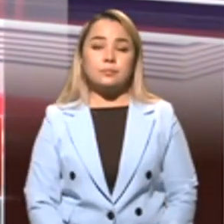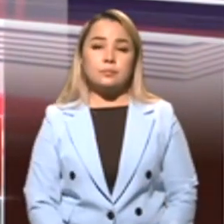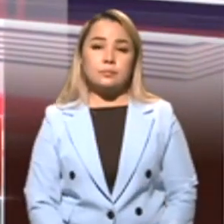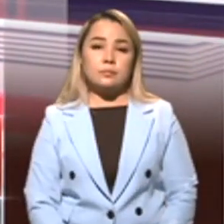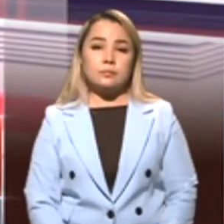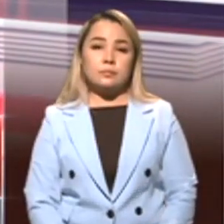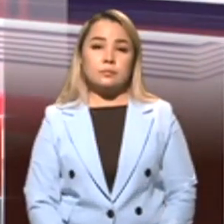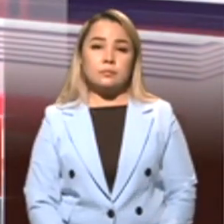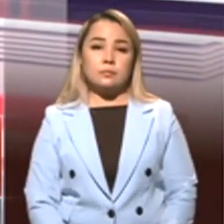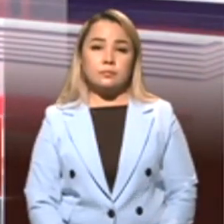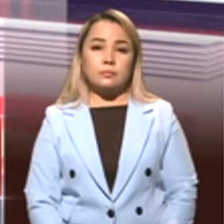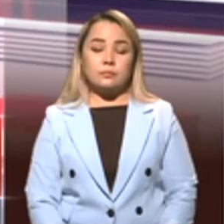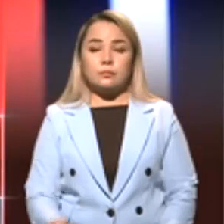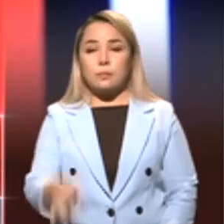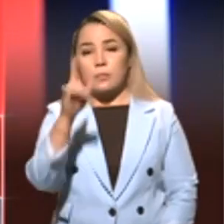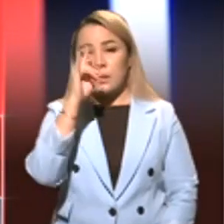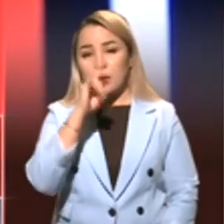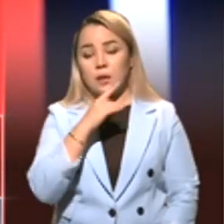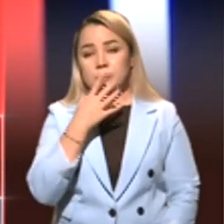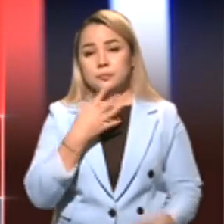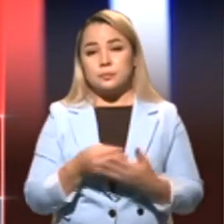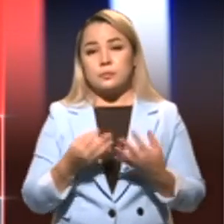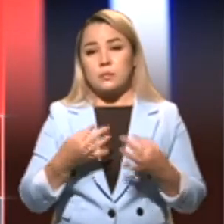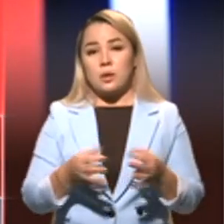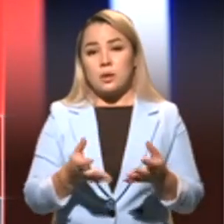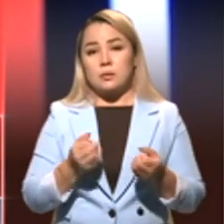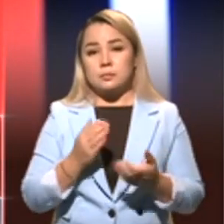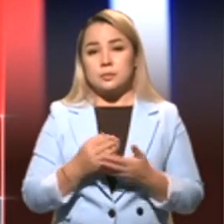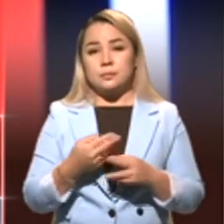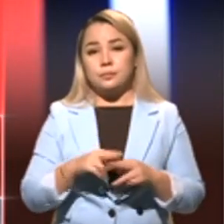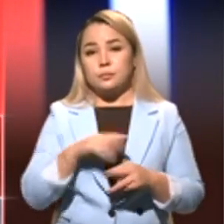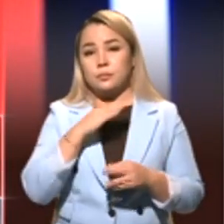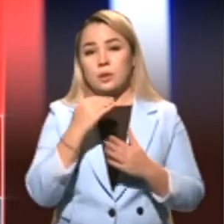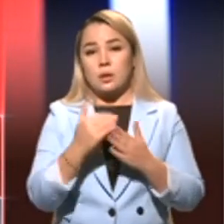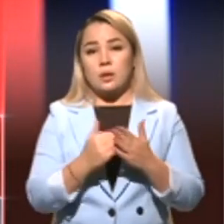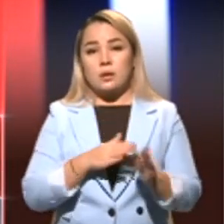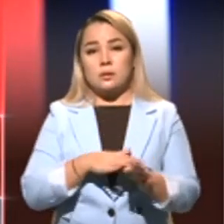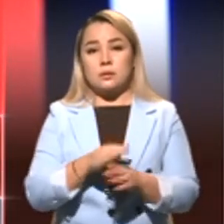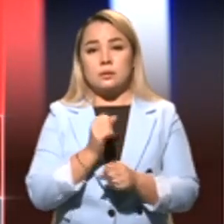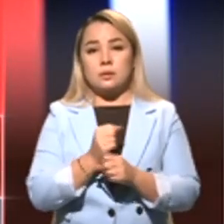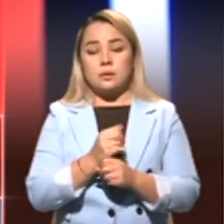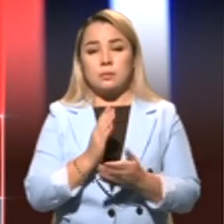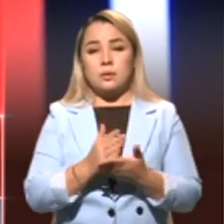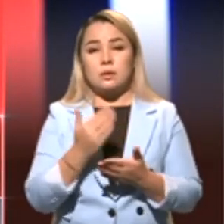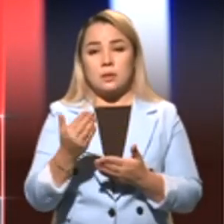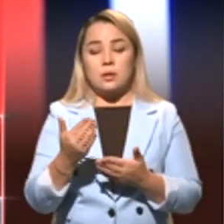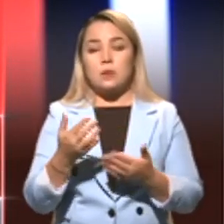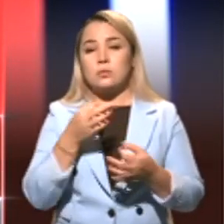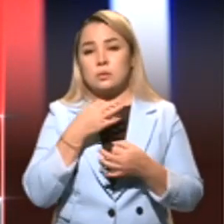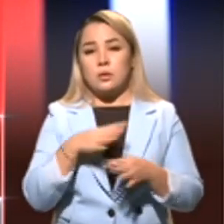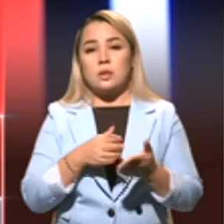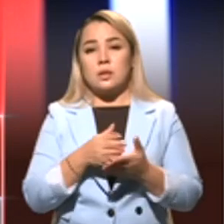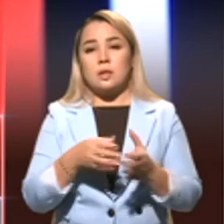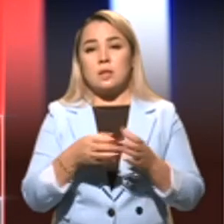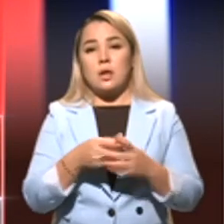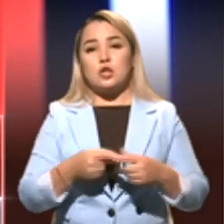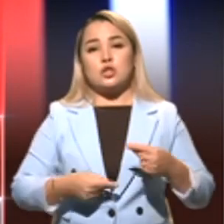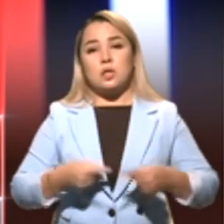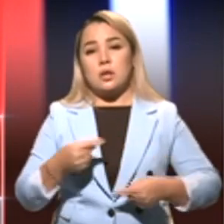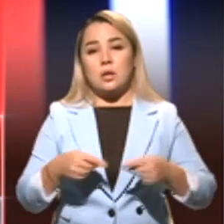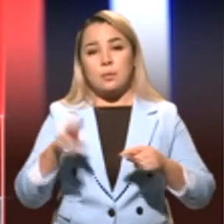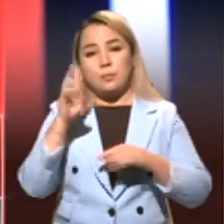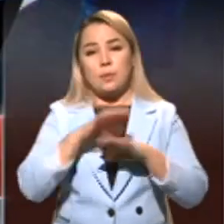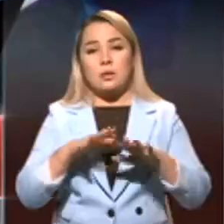ханым. Қазақстан өзі тәуелсіздік алғалы бері көп векторлы саясатты ұстанып келе жатырмыз. Оның үстінде мына кез келген саяси шиеленіс